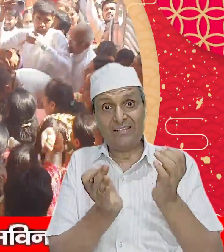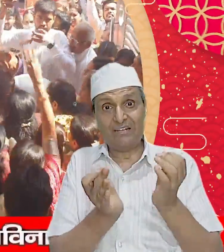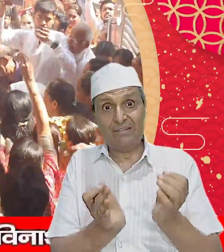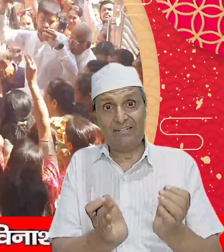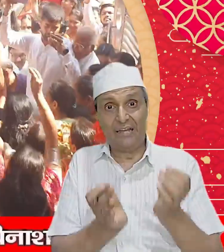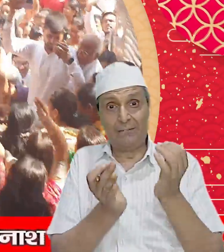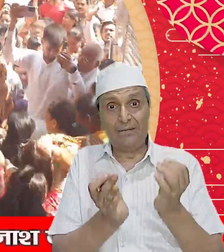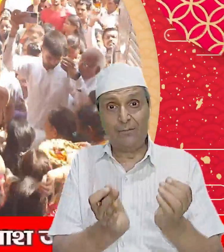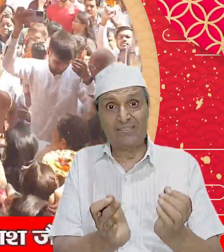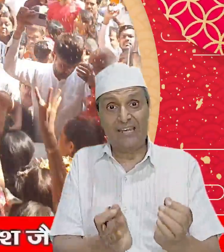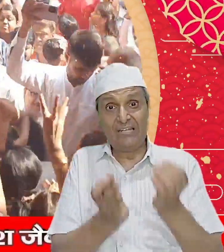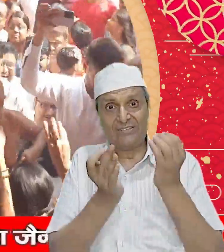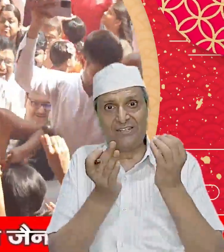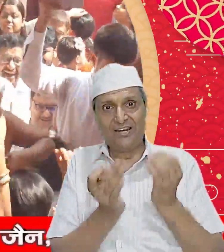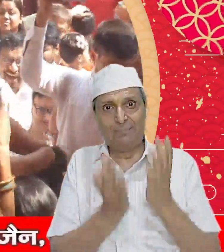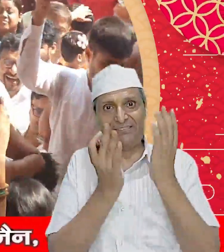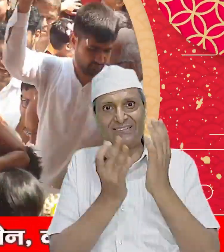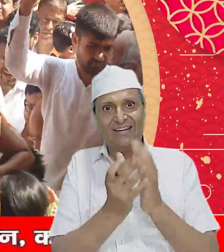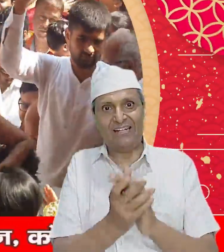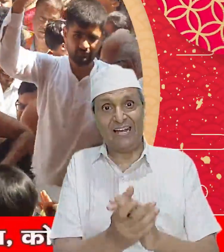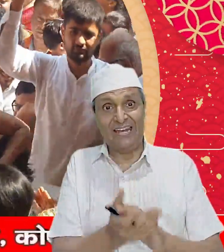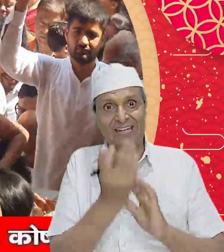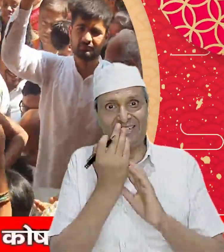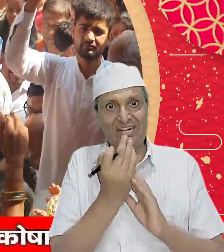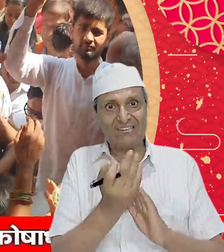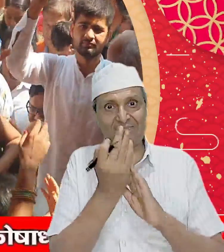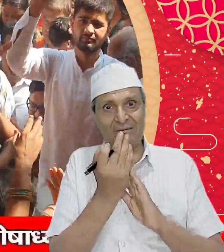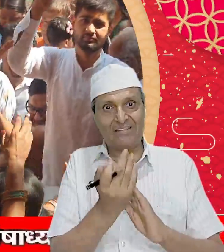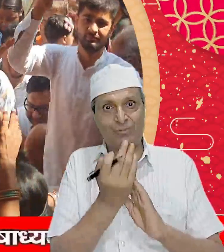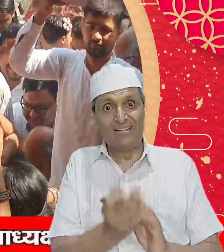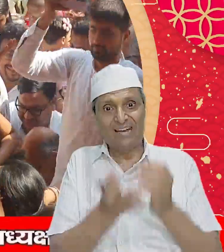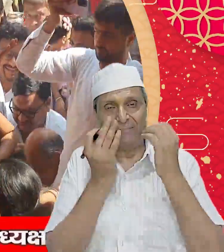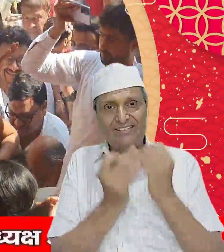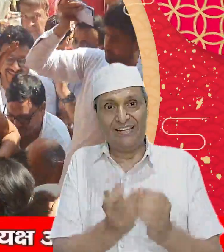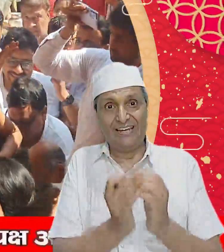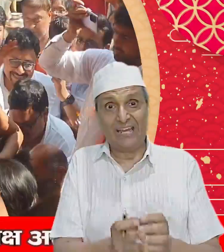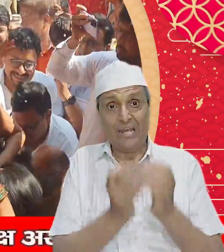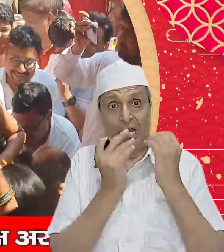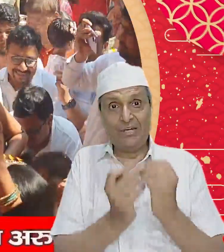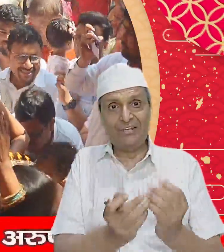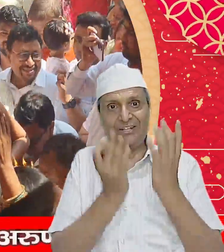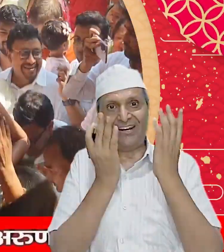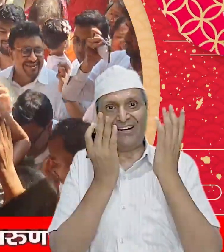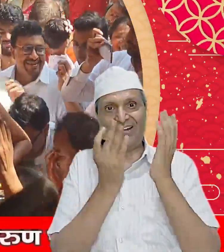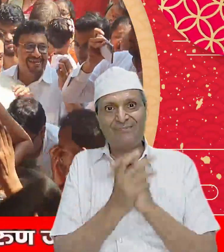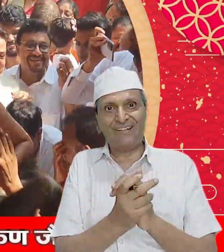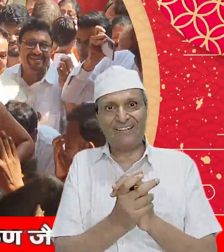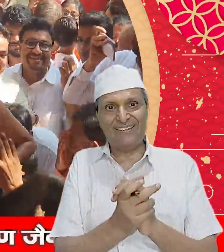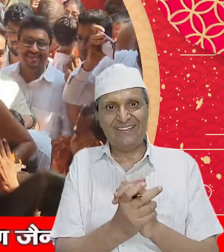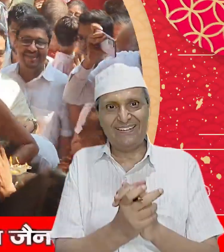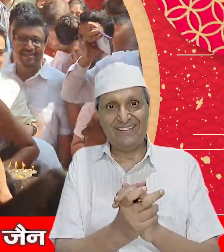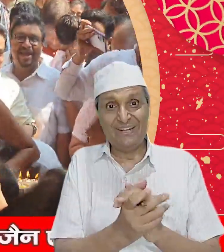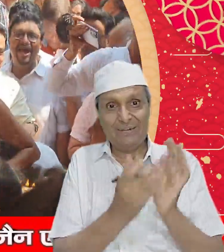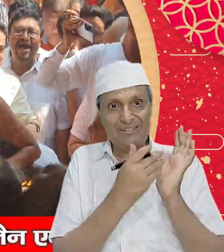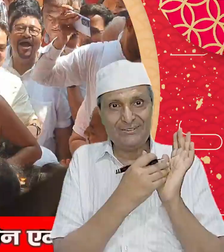प्रकार से यहाँ की कमेटी ने अपने ऊपर से संकल्प जैसे कर लिया है कि दिल्ली का सबसे बड़े चतुर्मास हम यहीं करेंगे, अनेक कार्यक्रम